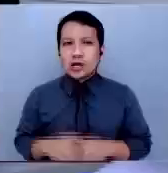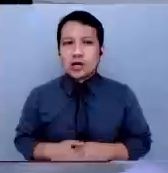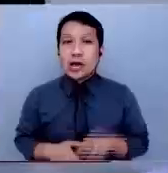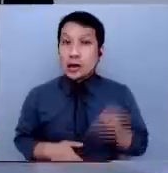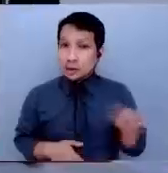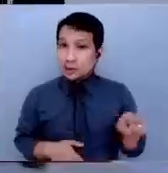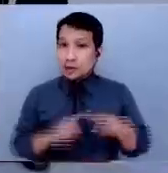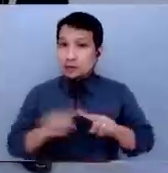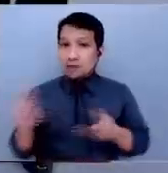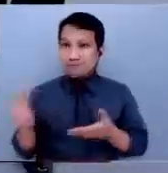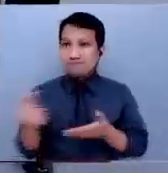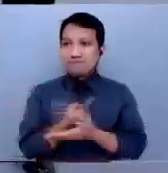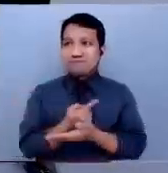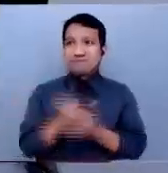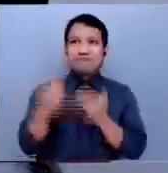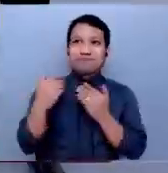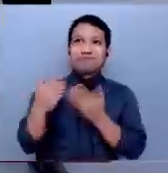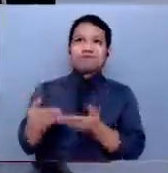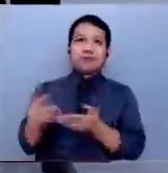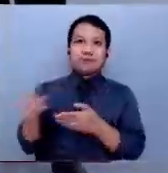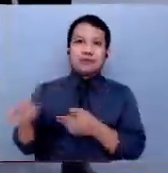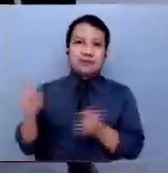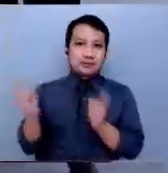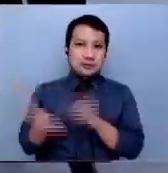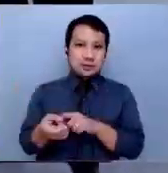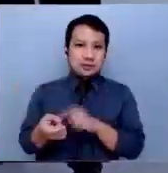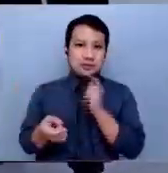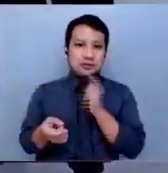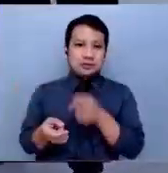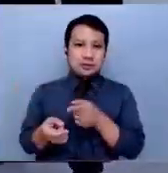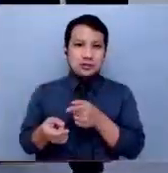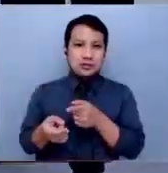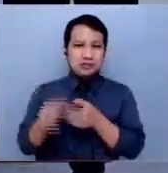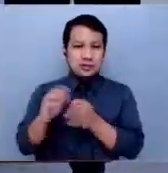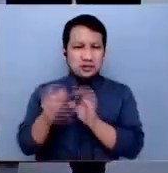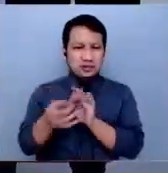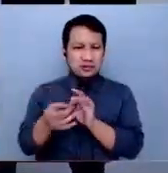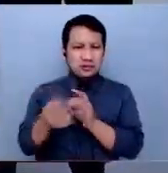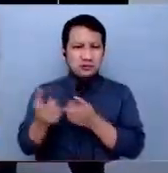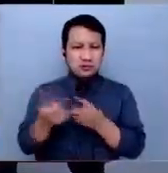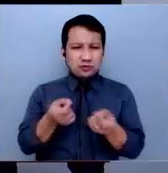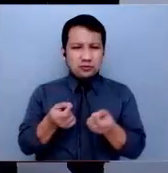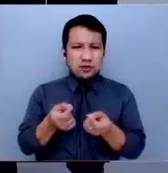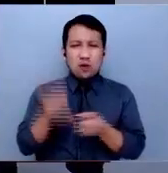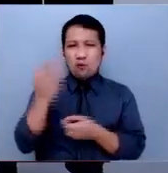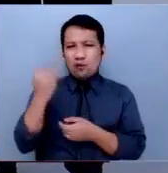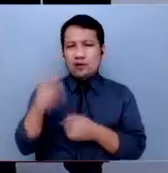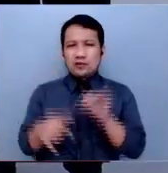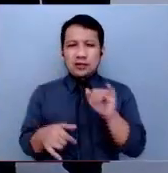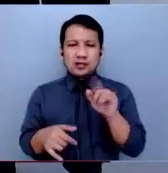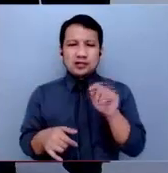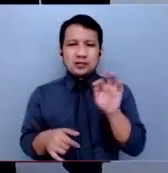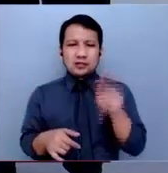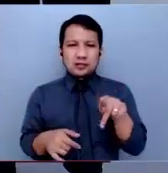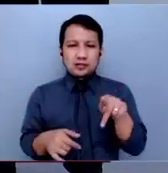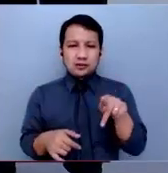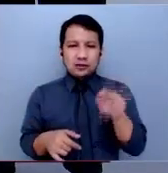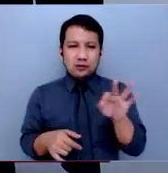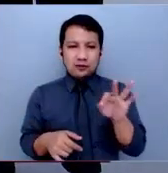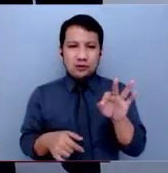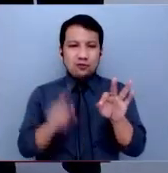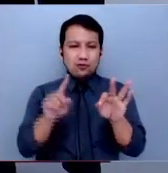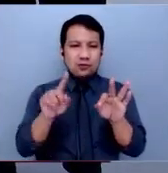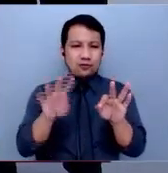linggo, unti-unti na nagbabago ang timpla ng pamahalaan dyan. Balikan po natin ang IATF Resolution